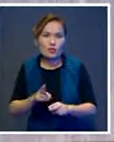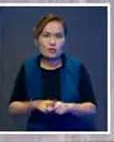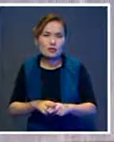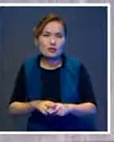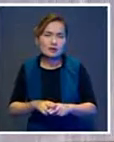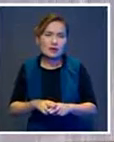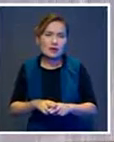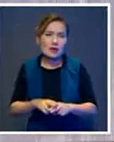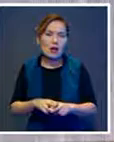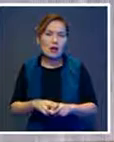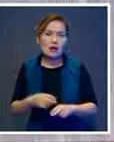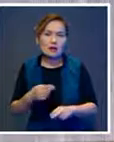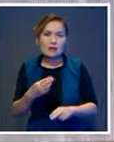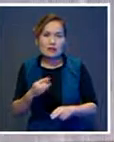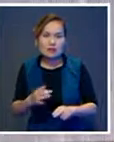Енді зығырдың